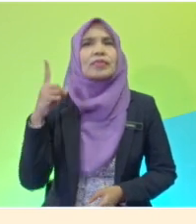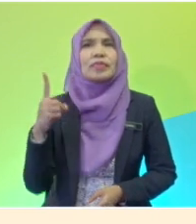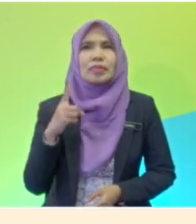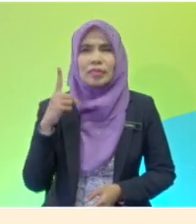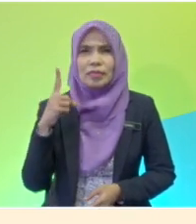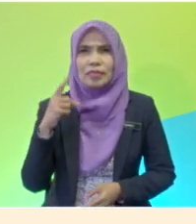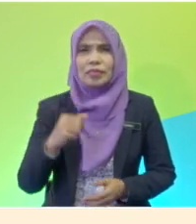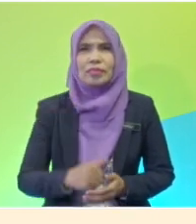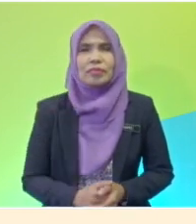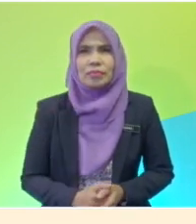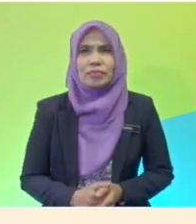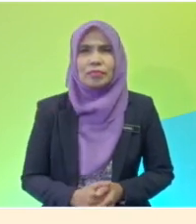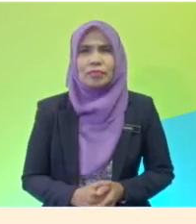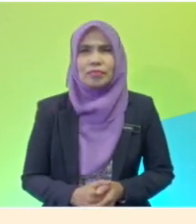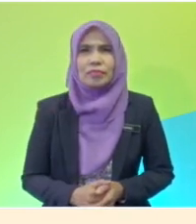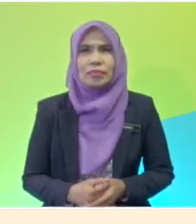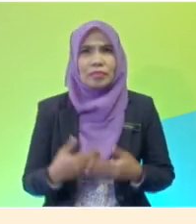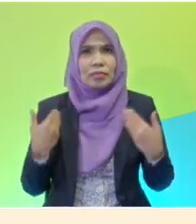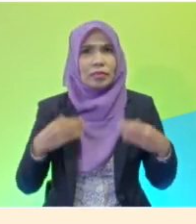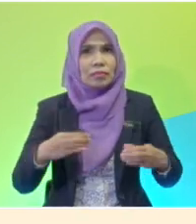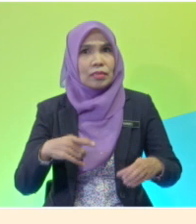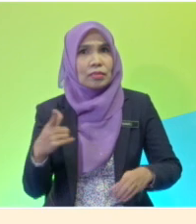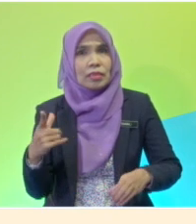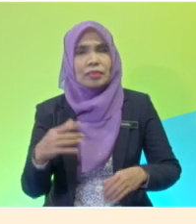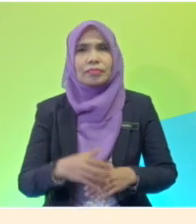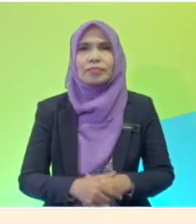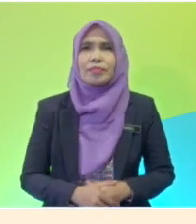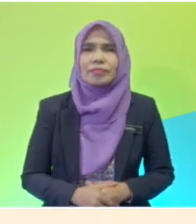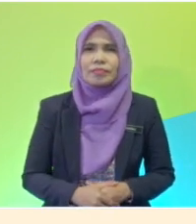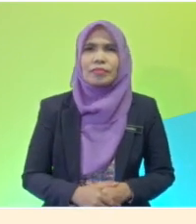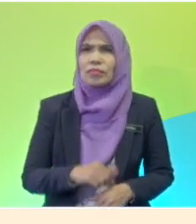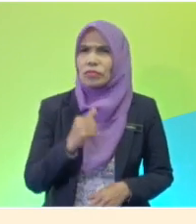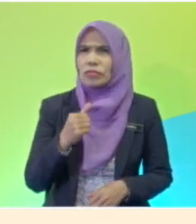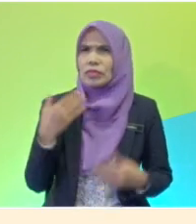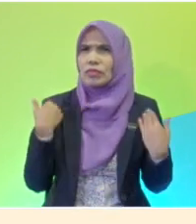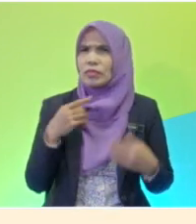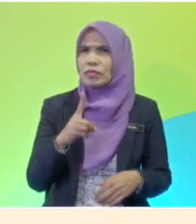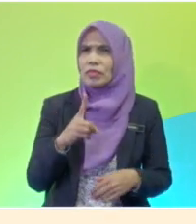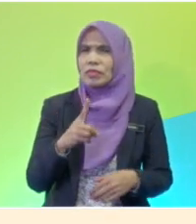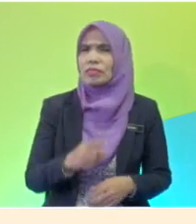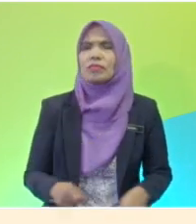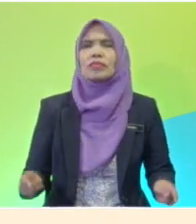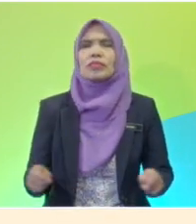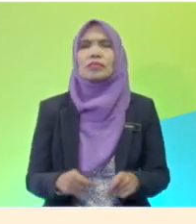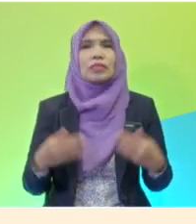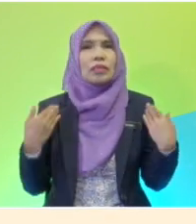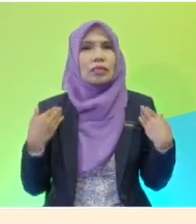alternatif terhadap tindakan yang dibuat setiap langkah yang dibuat itu dia bukan ada satu saja dia akan ada